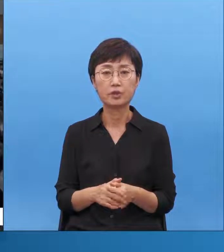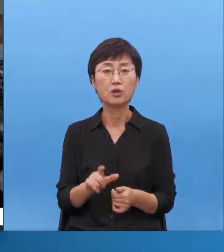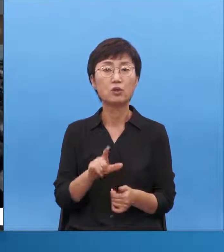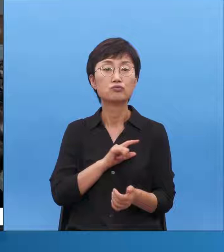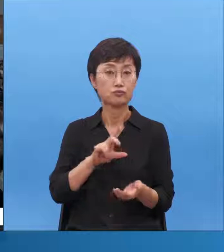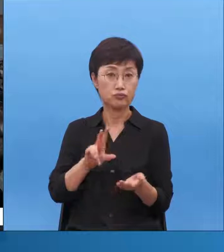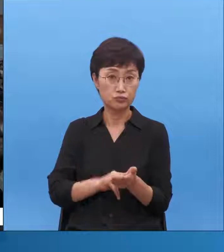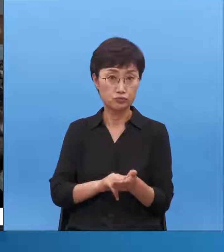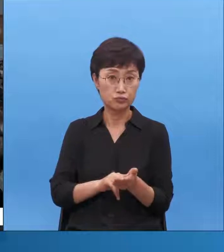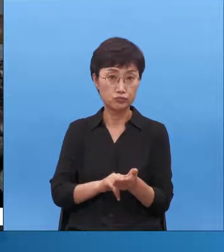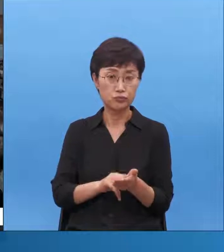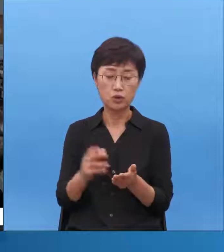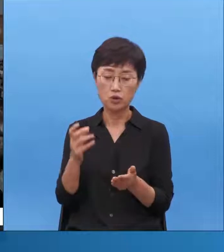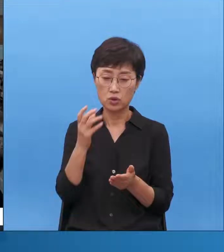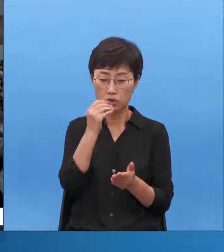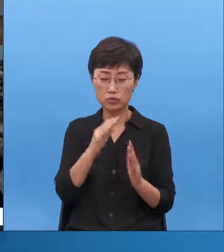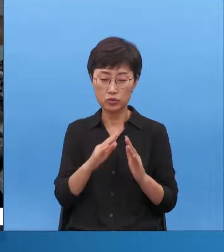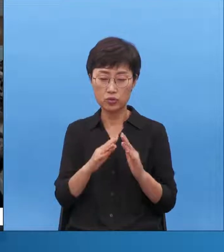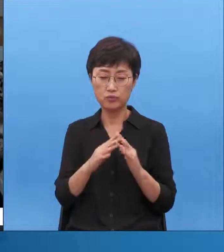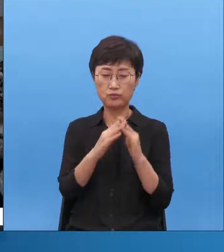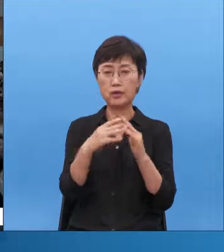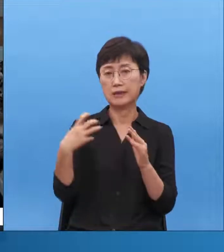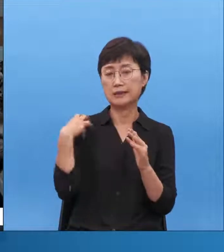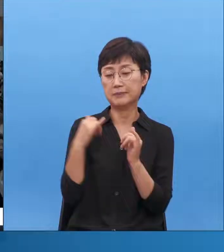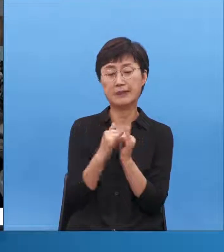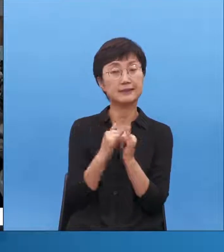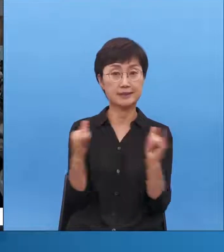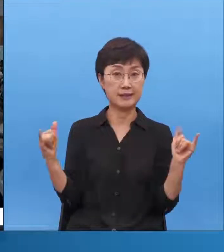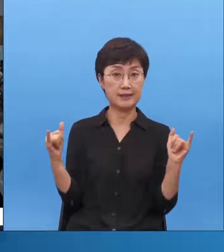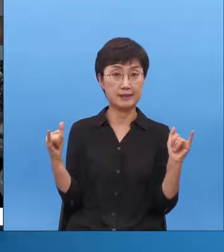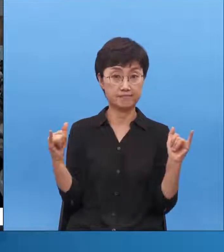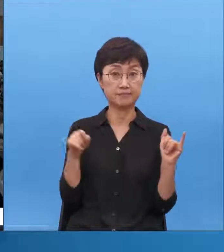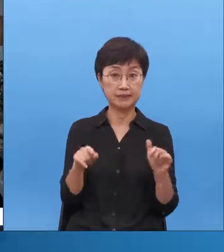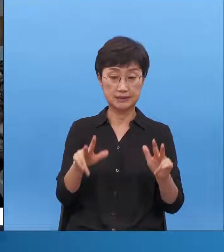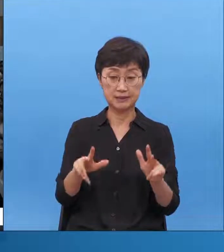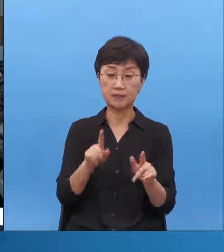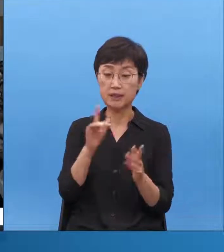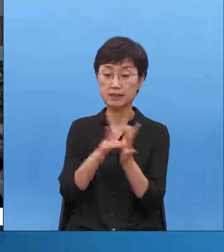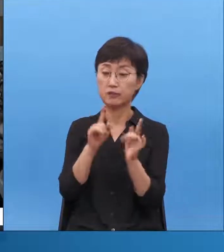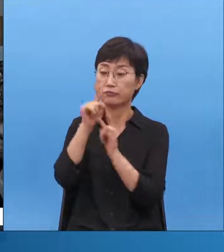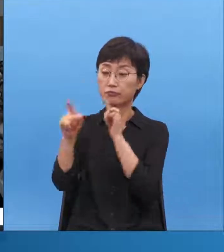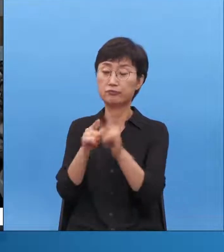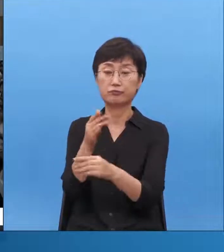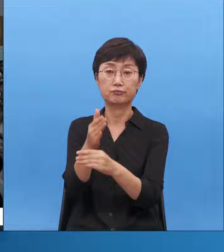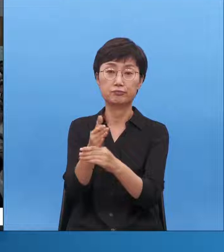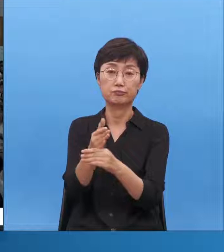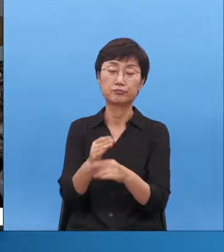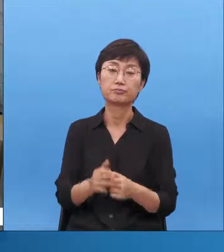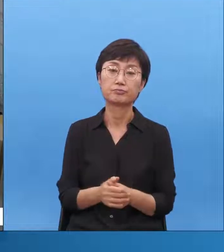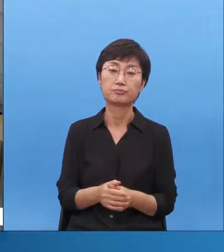메이슨 운동의 주역이란 주제로 열리며 현재 위아.kr에서 등록받고 있습니다.